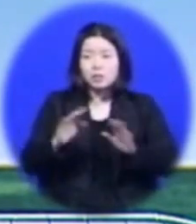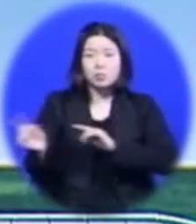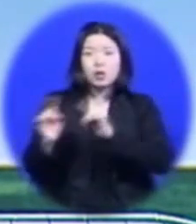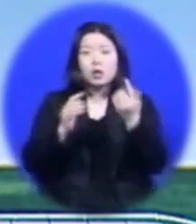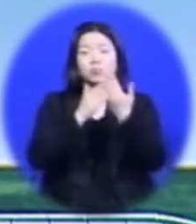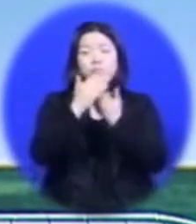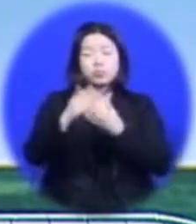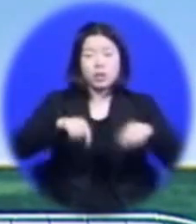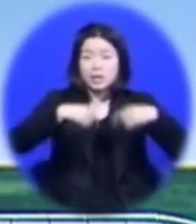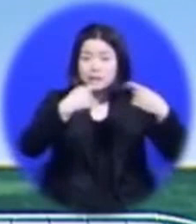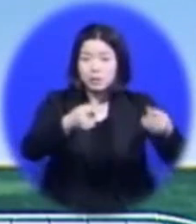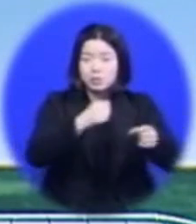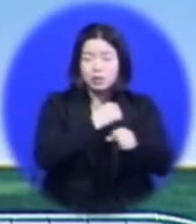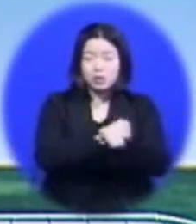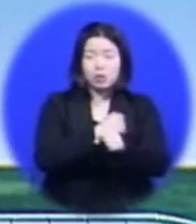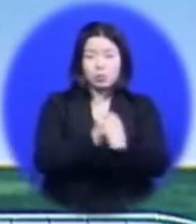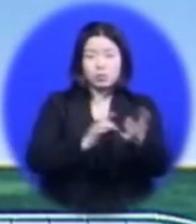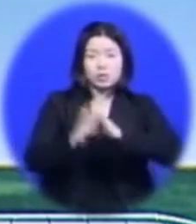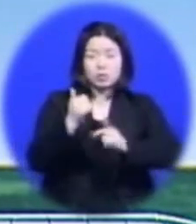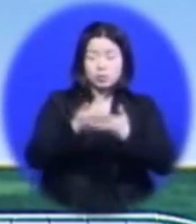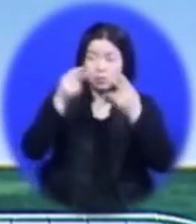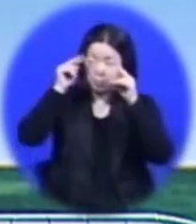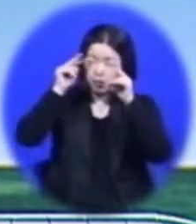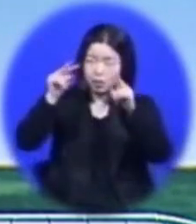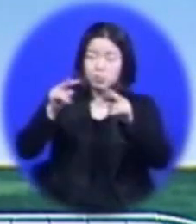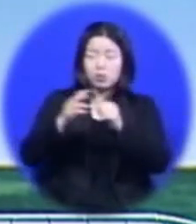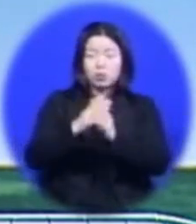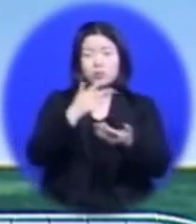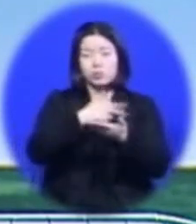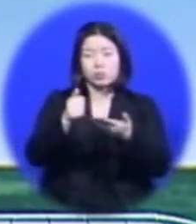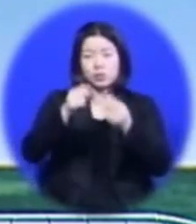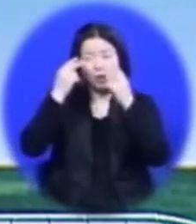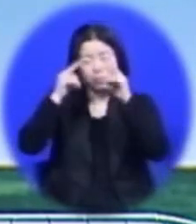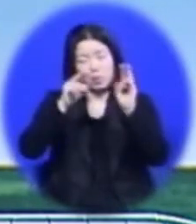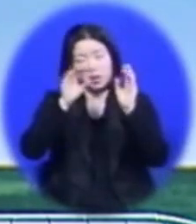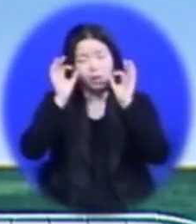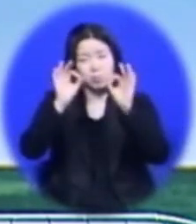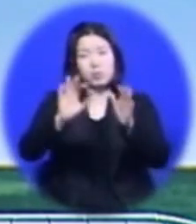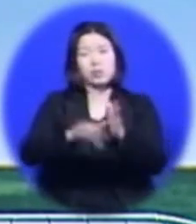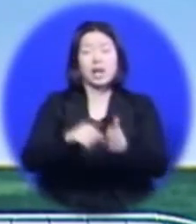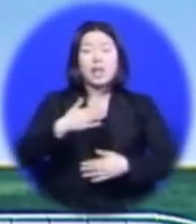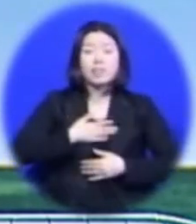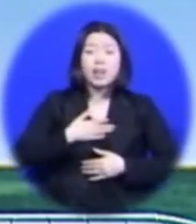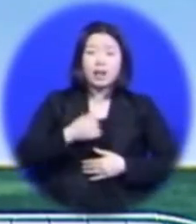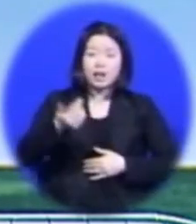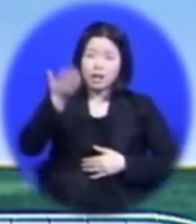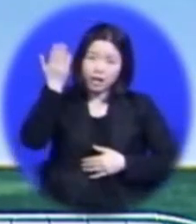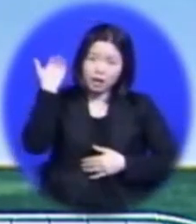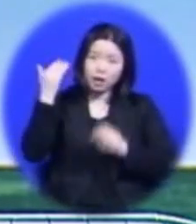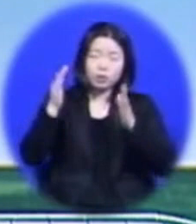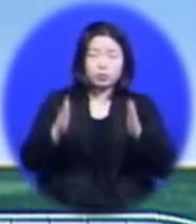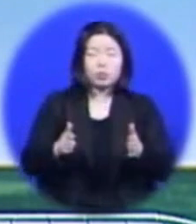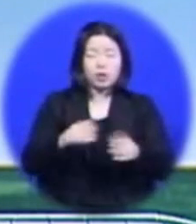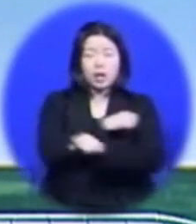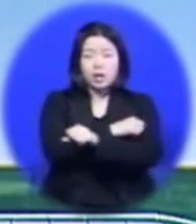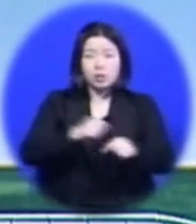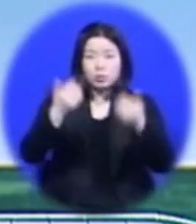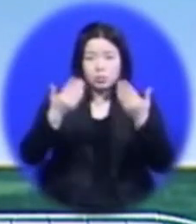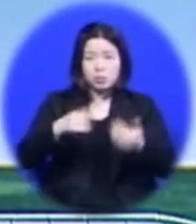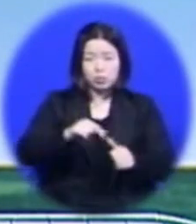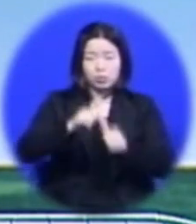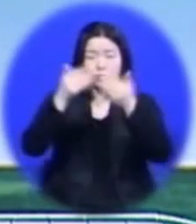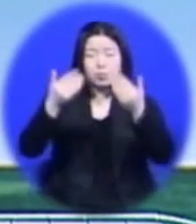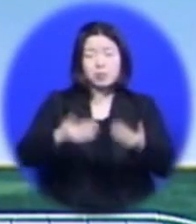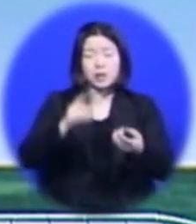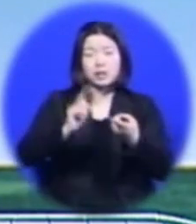참석하고 예수님을 바라보라고 하셔서 주님을 바라보면서 내가 그동안 용서받고